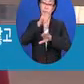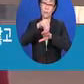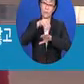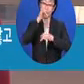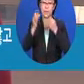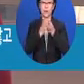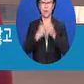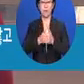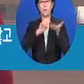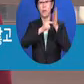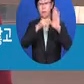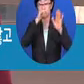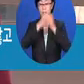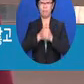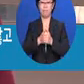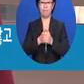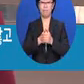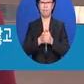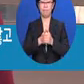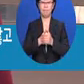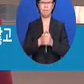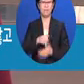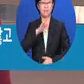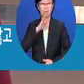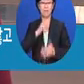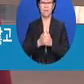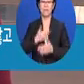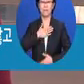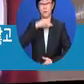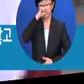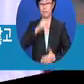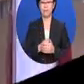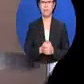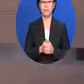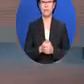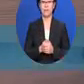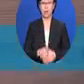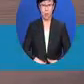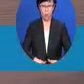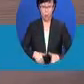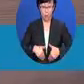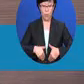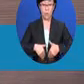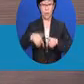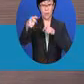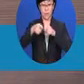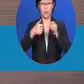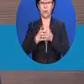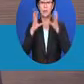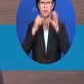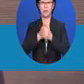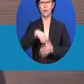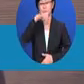무대에 가서 뽐내서 내려와서 정말 뿌듯하고 기뻤어요. 봄이 오는 길목에서 아이들의 이런